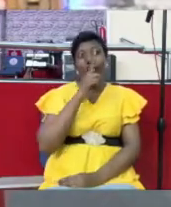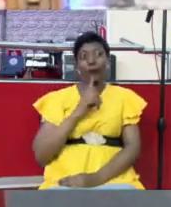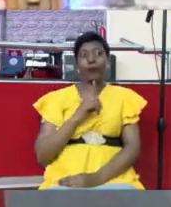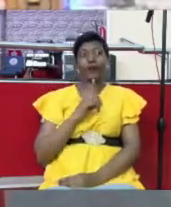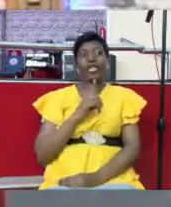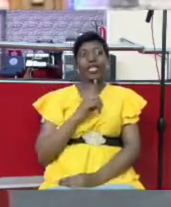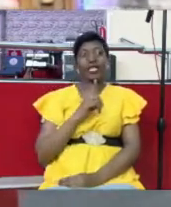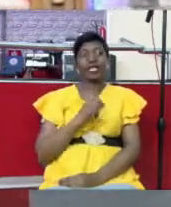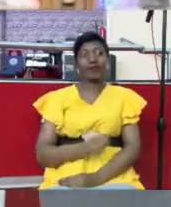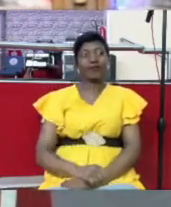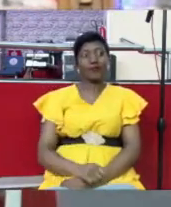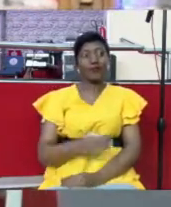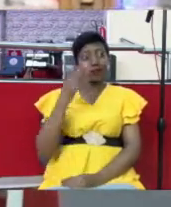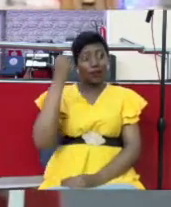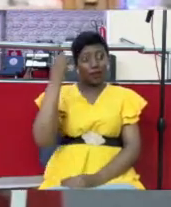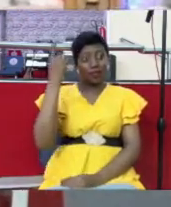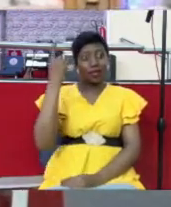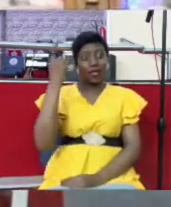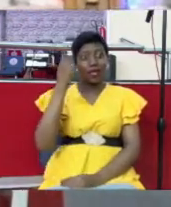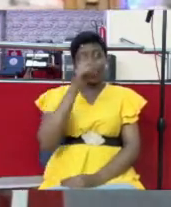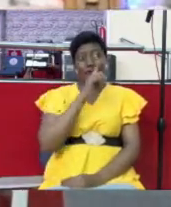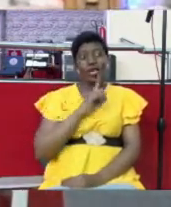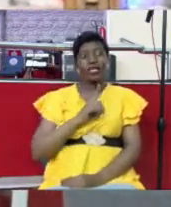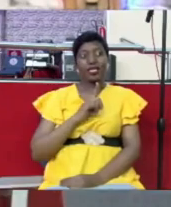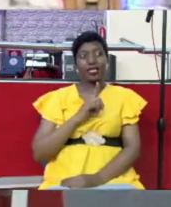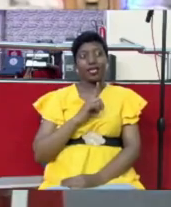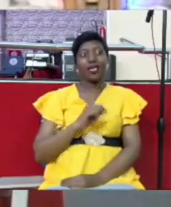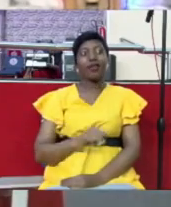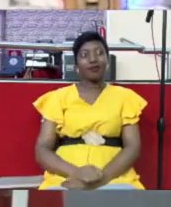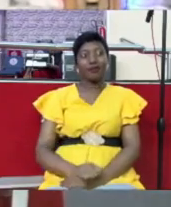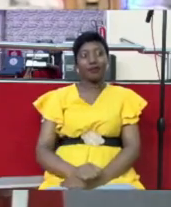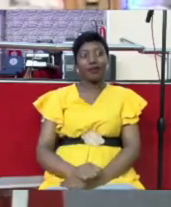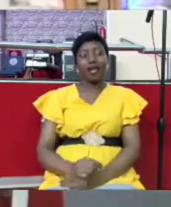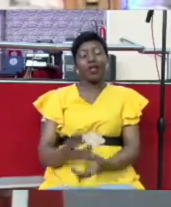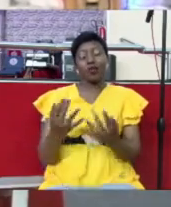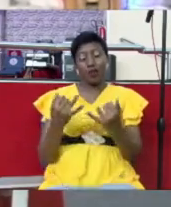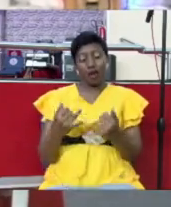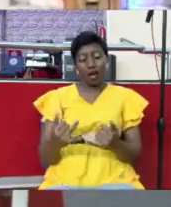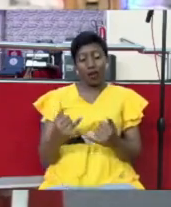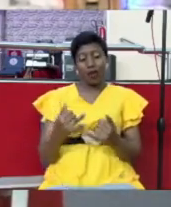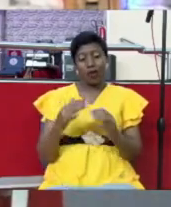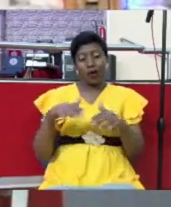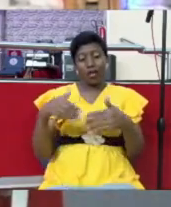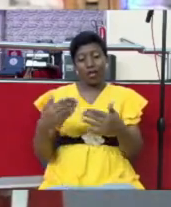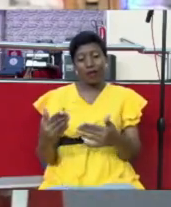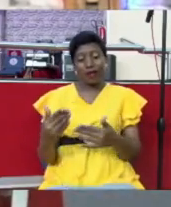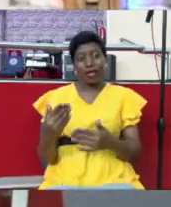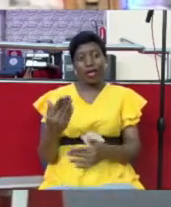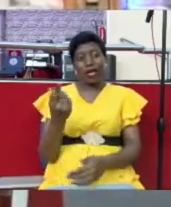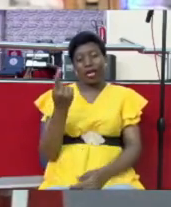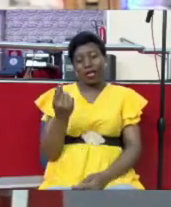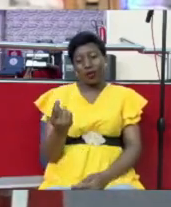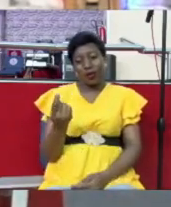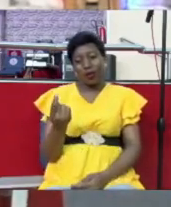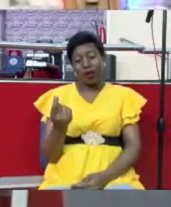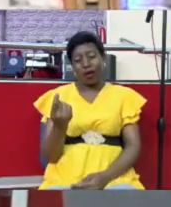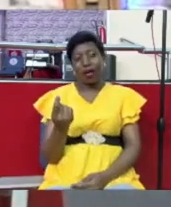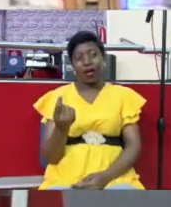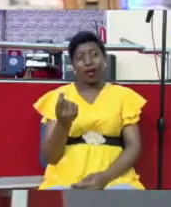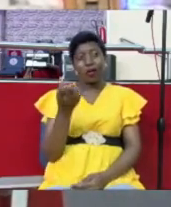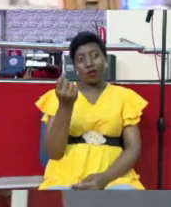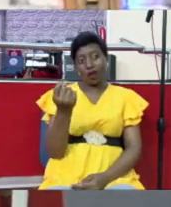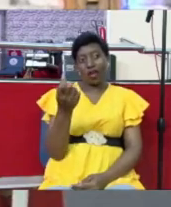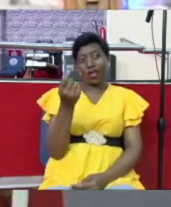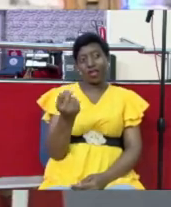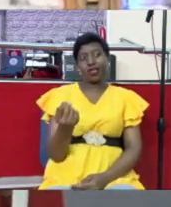ni beans, cooked beans. Mandondo ni maharagwe. And a slice of ugali. Na unapatiwa ikiwa na ugali.